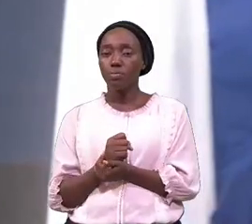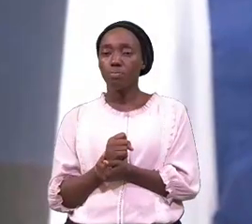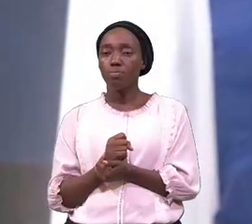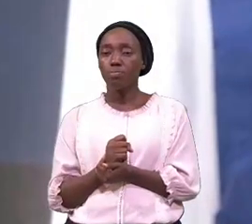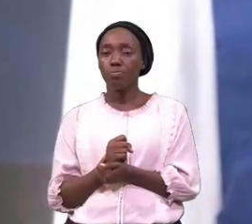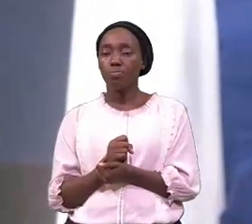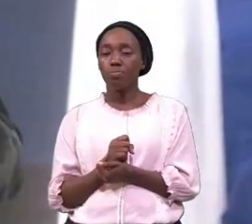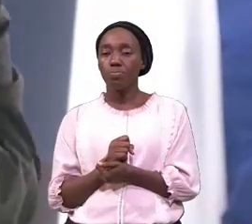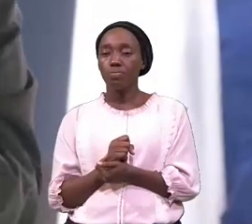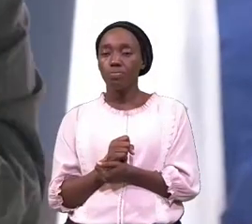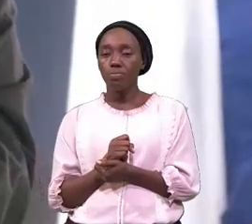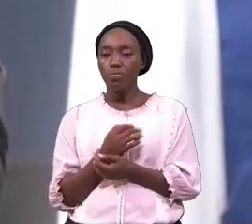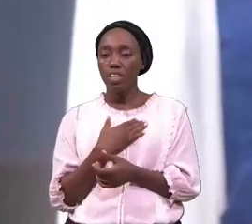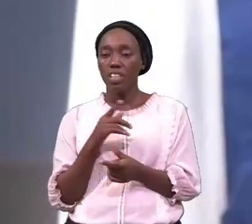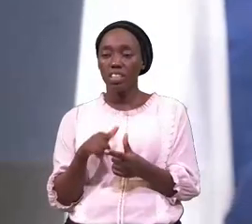langues.